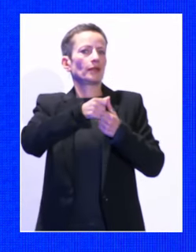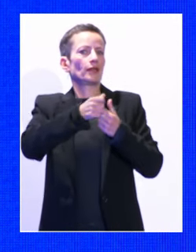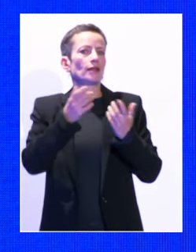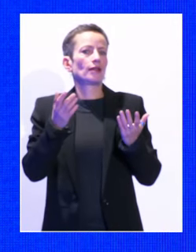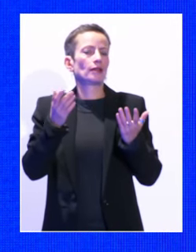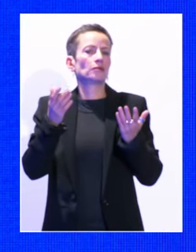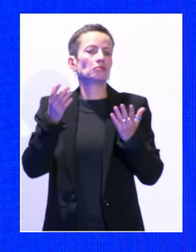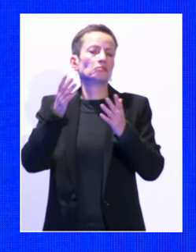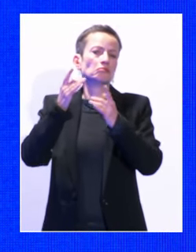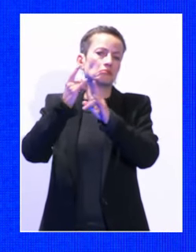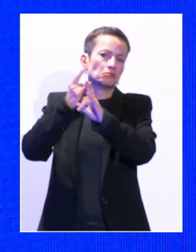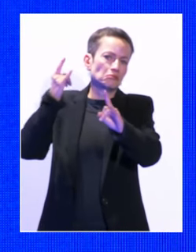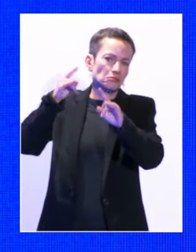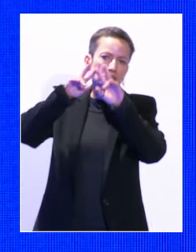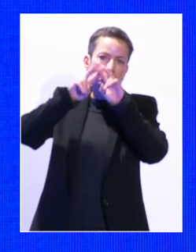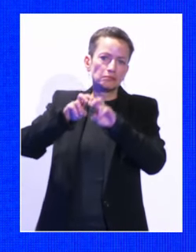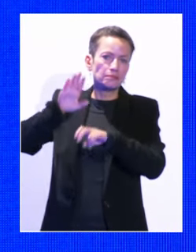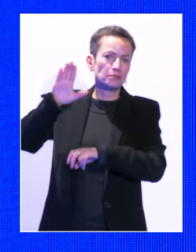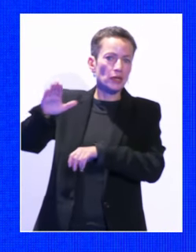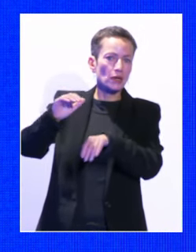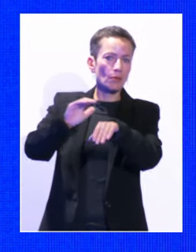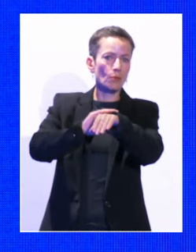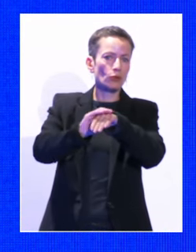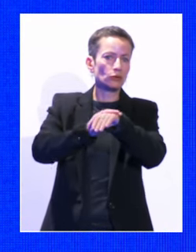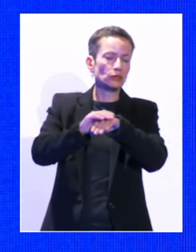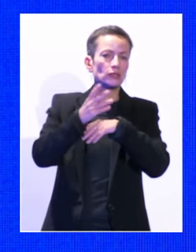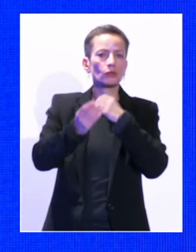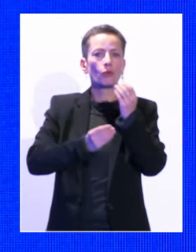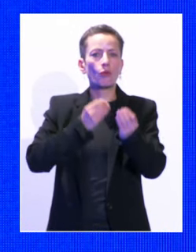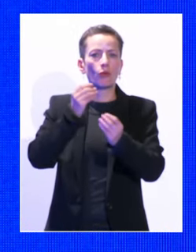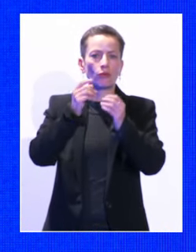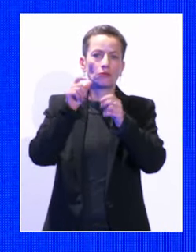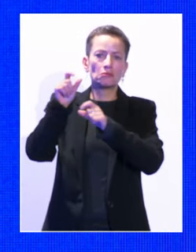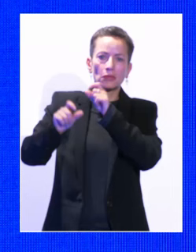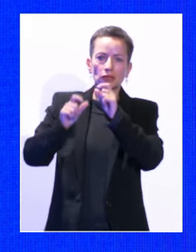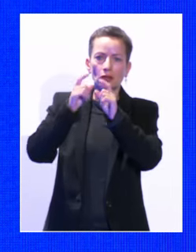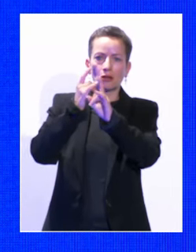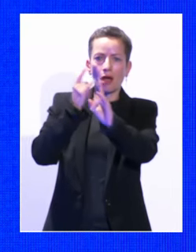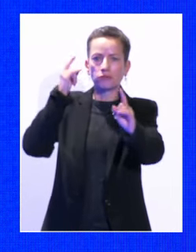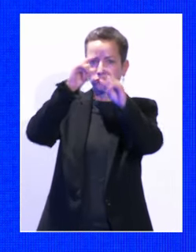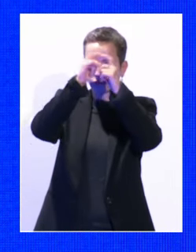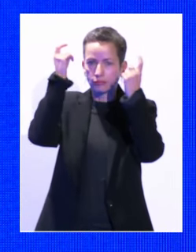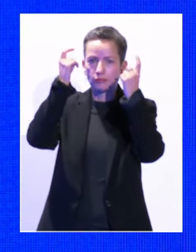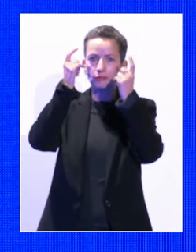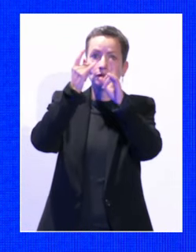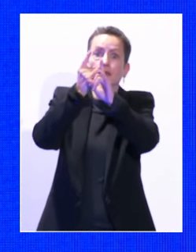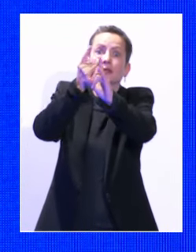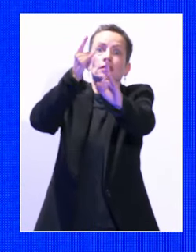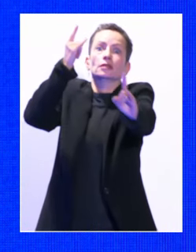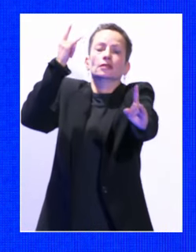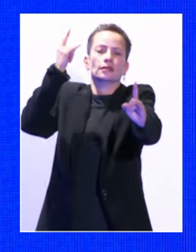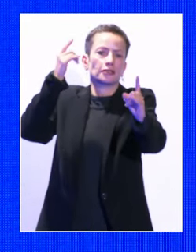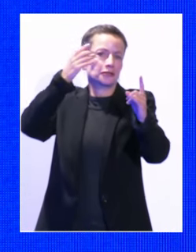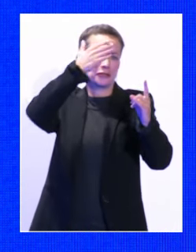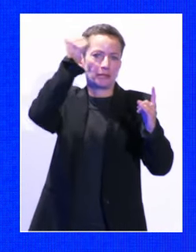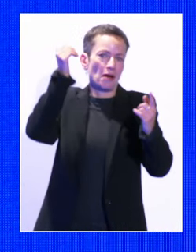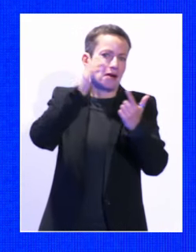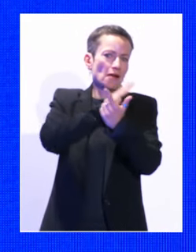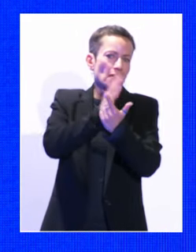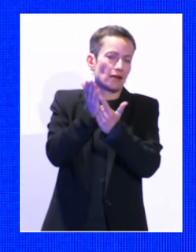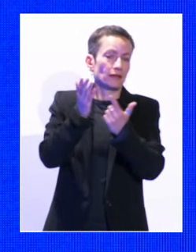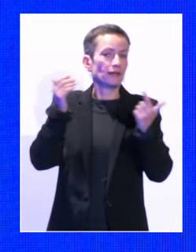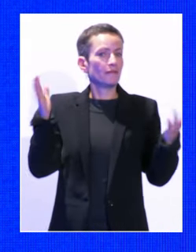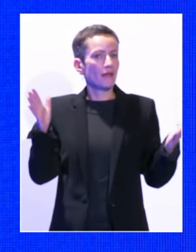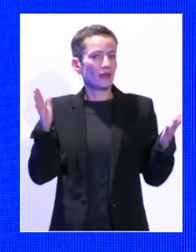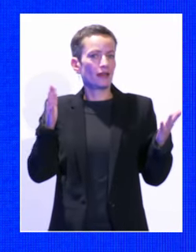historiens politiques ou si c'est les historiens de la grande histoire, mais je suis persuadé